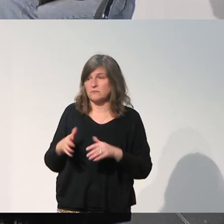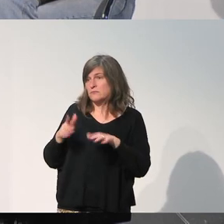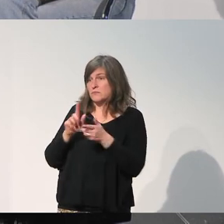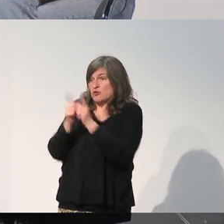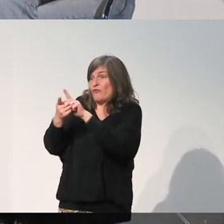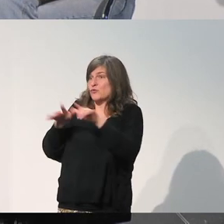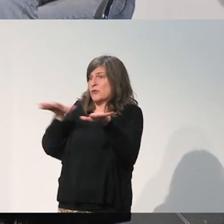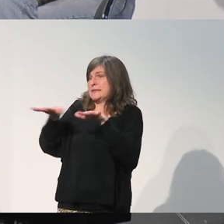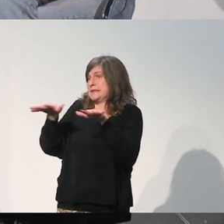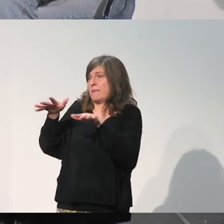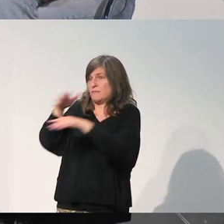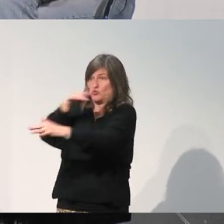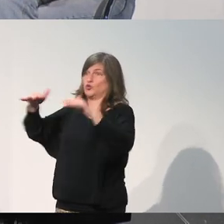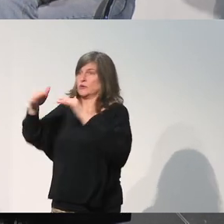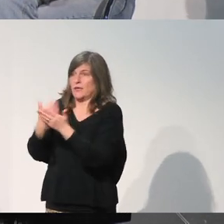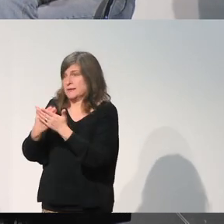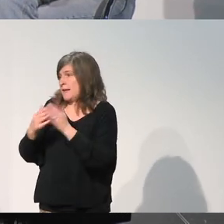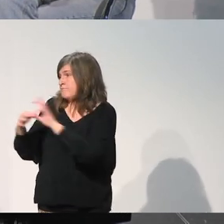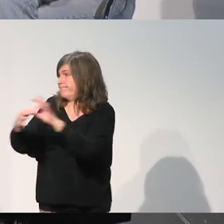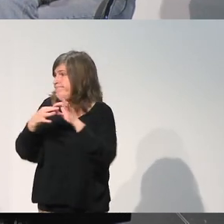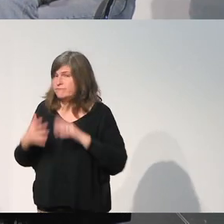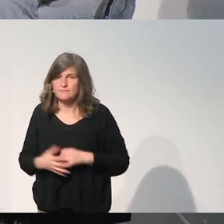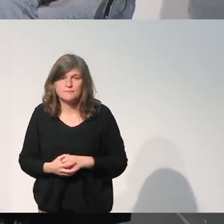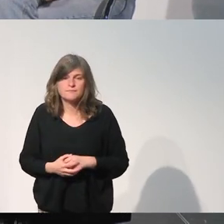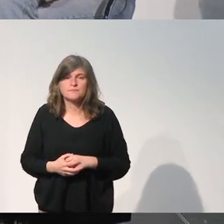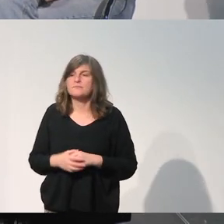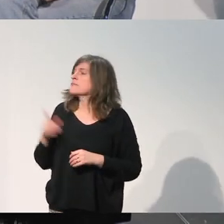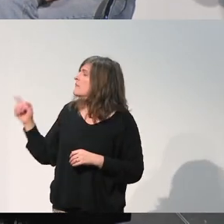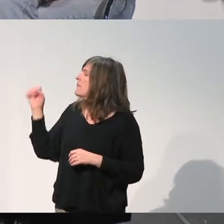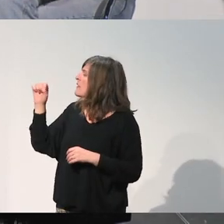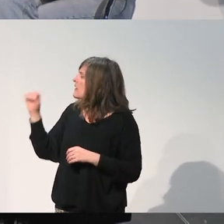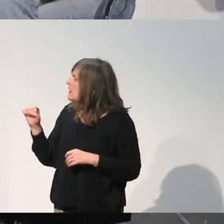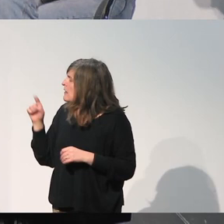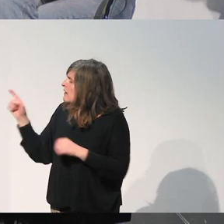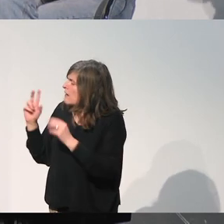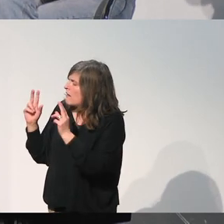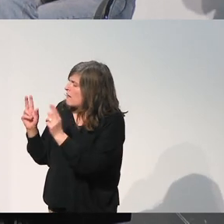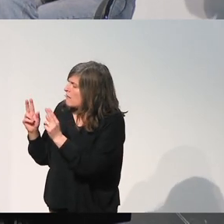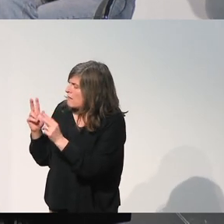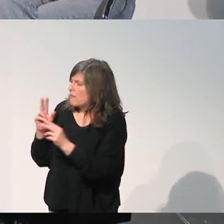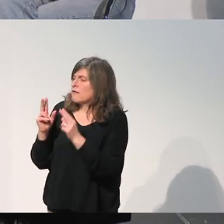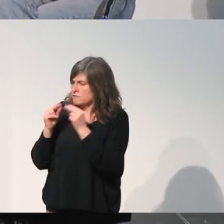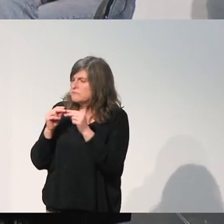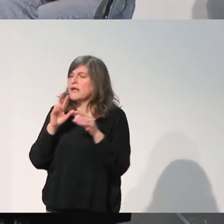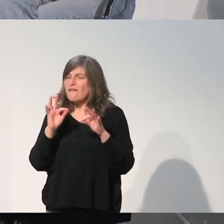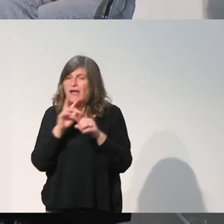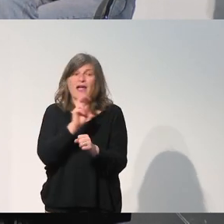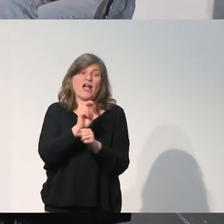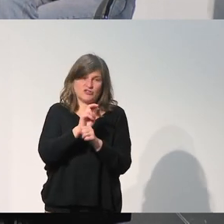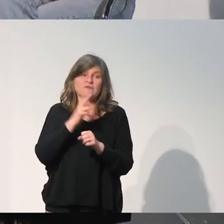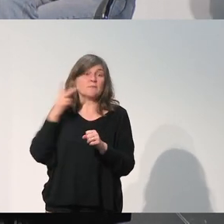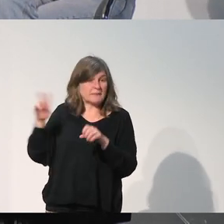Voilà. Sabine, on parlait des livres, des archives, puisque bien évidemment il y a les archives familiales,